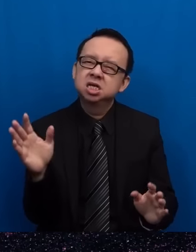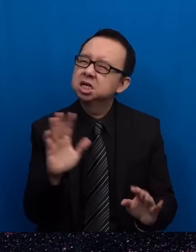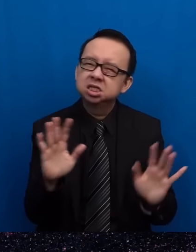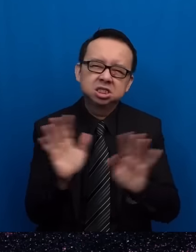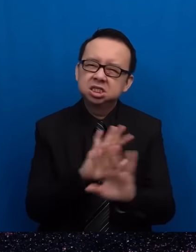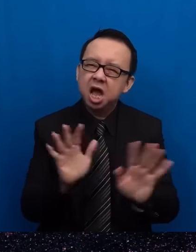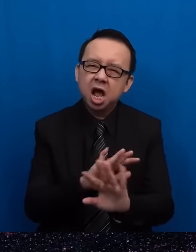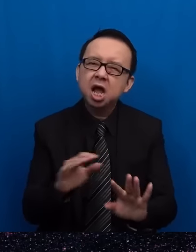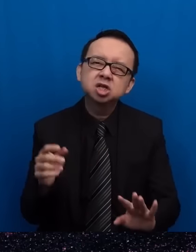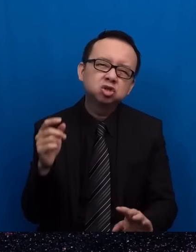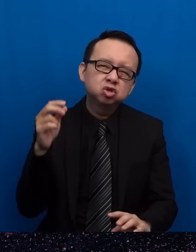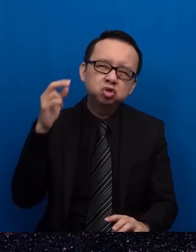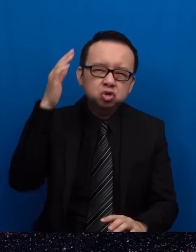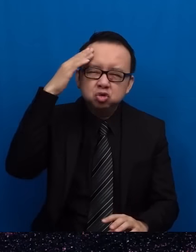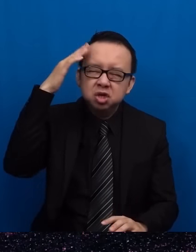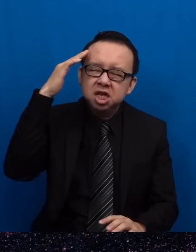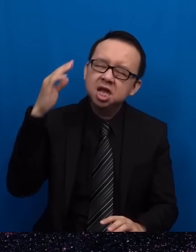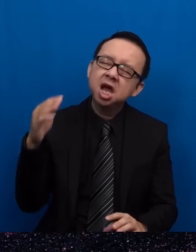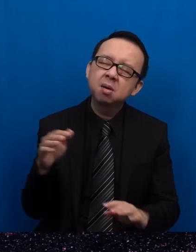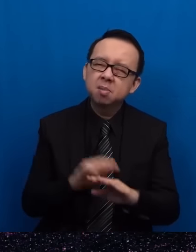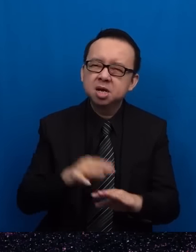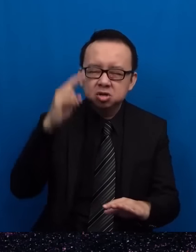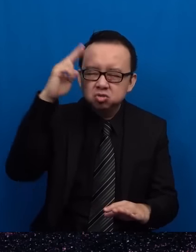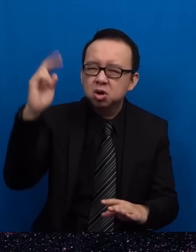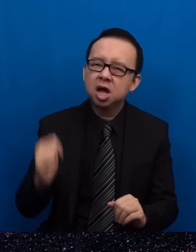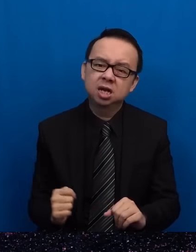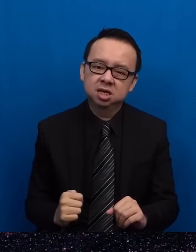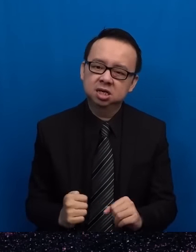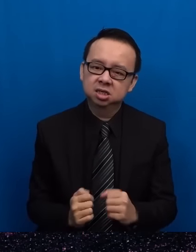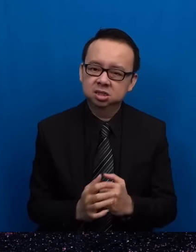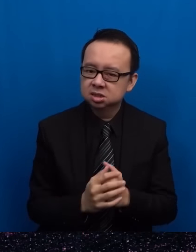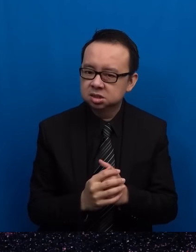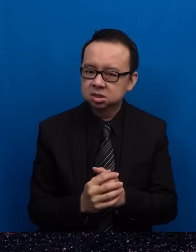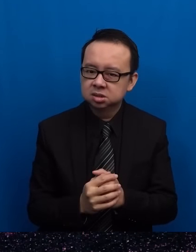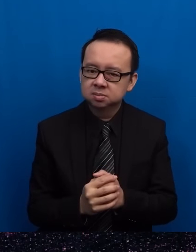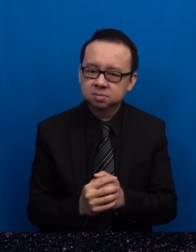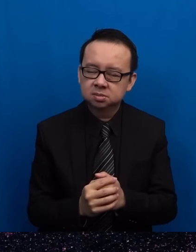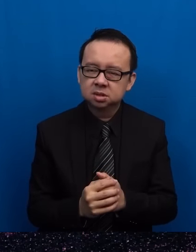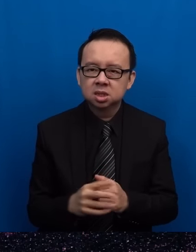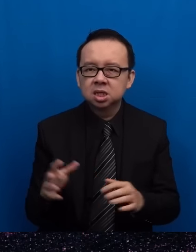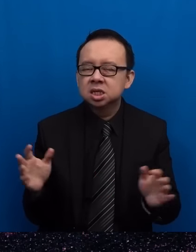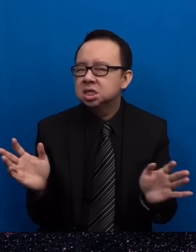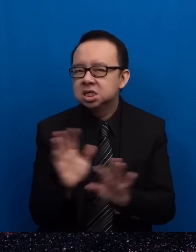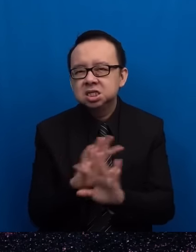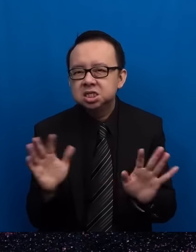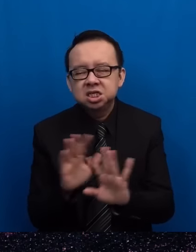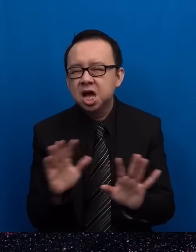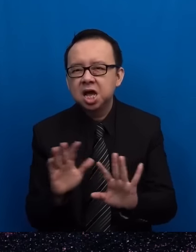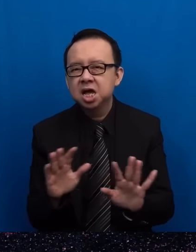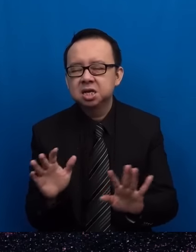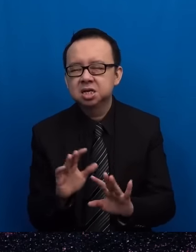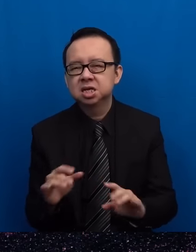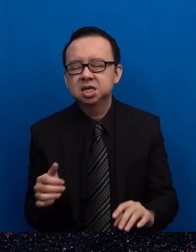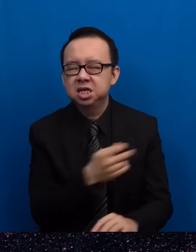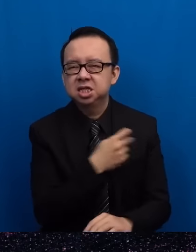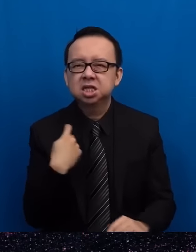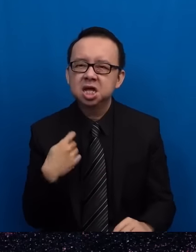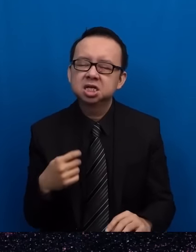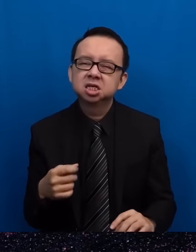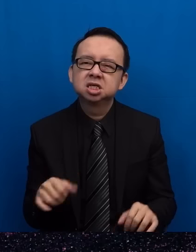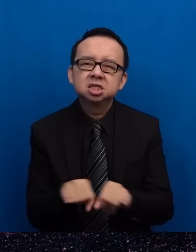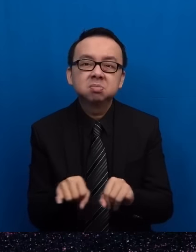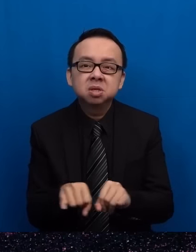saya itu terlambat, itu karena Tuhan yang menghambat. Makanya itu jangan coba jadi Tuhan. Diamlah dan ketahuilah bahwa